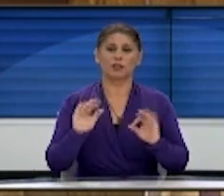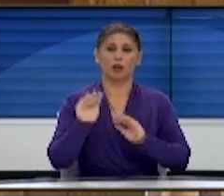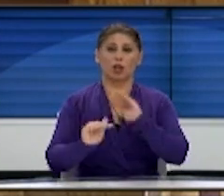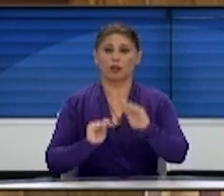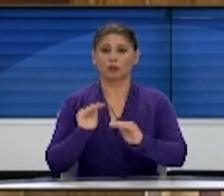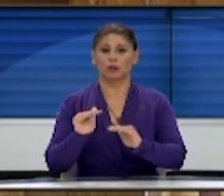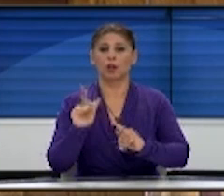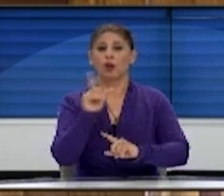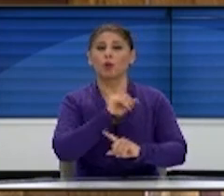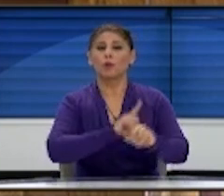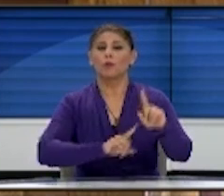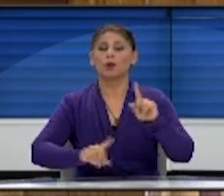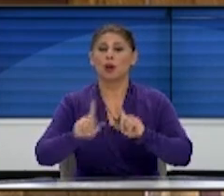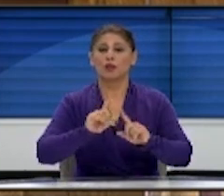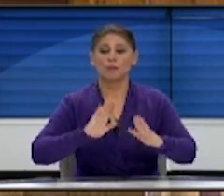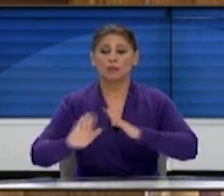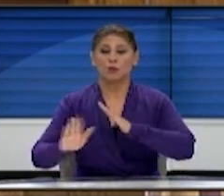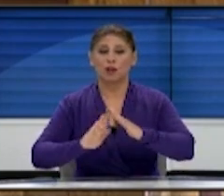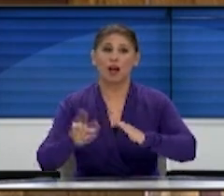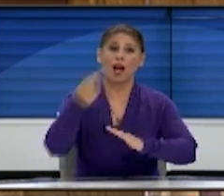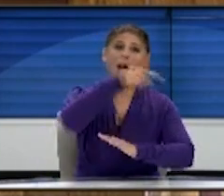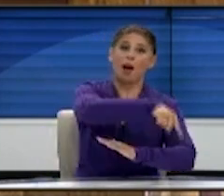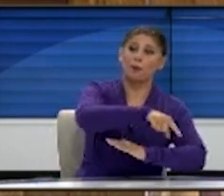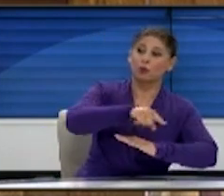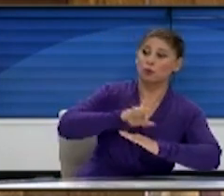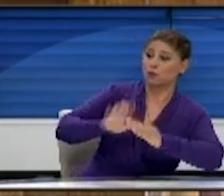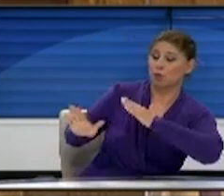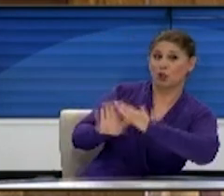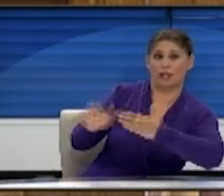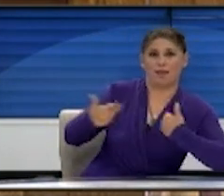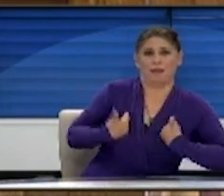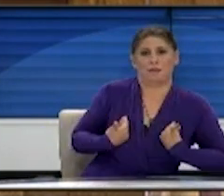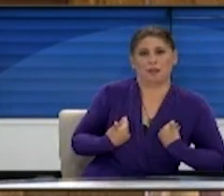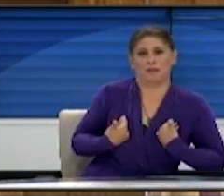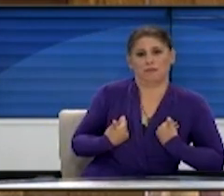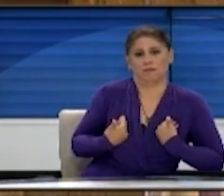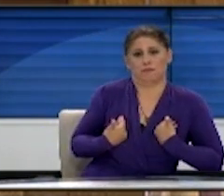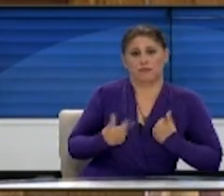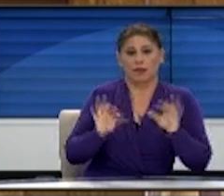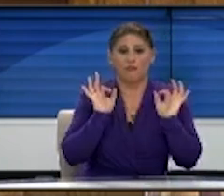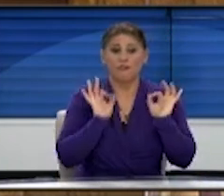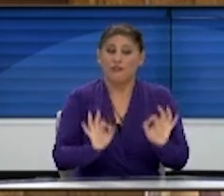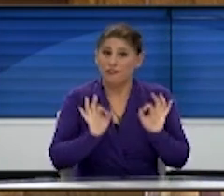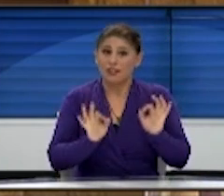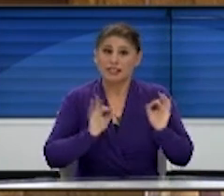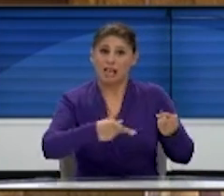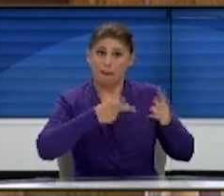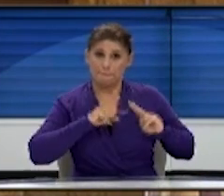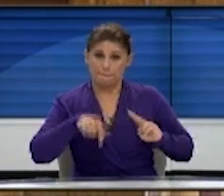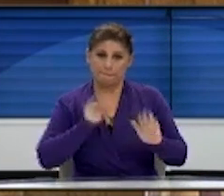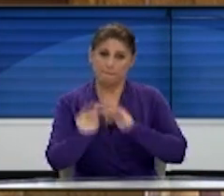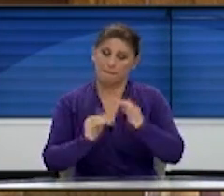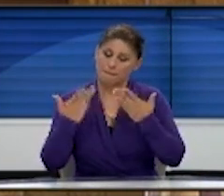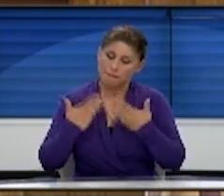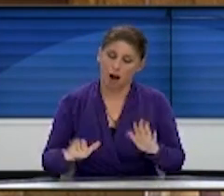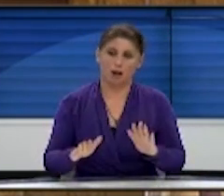ερώτημα ποιος θα μας προστατεύσει από τους προστάτες μας. Φυσικά η απάντηση στο ερώτημα αυτό έχει